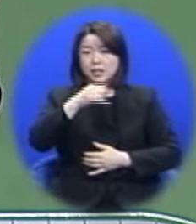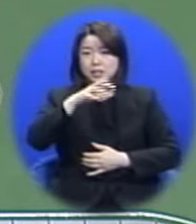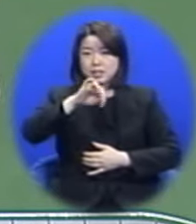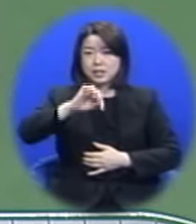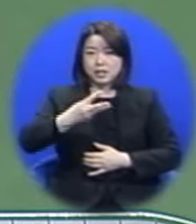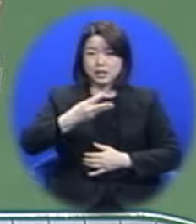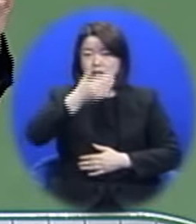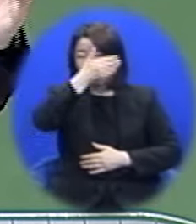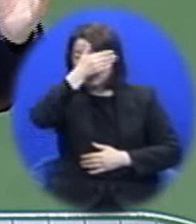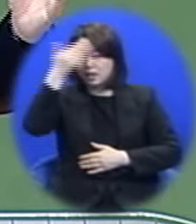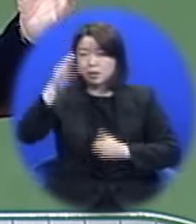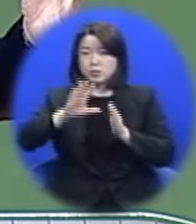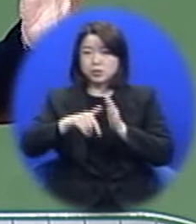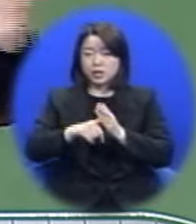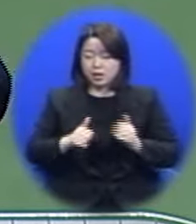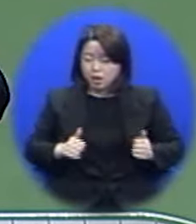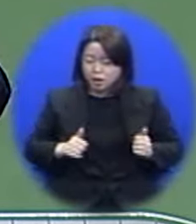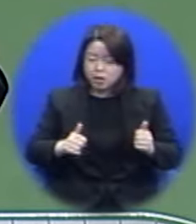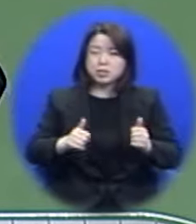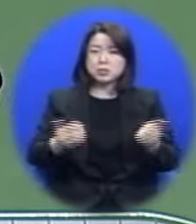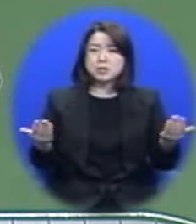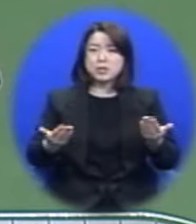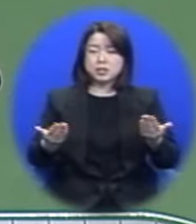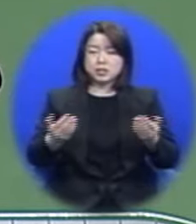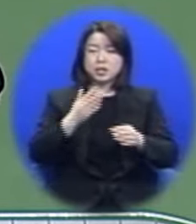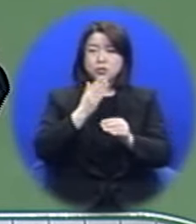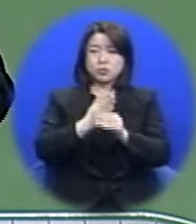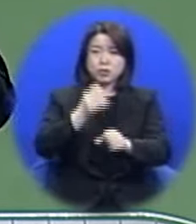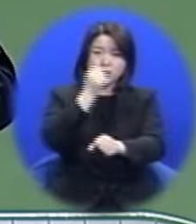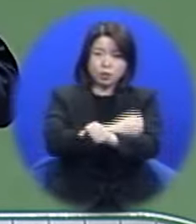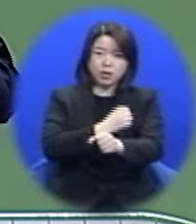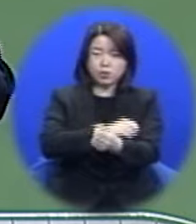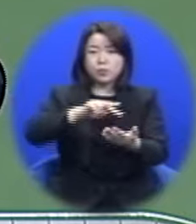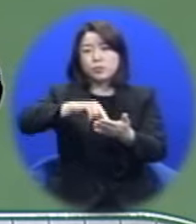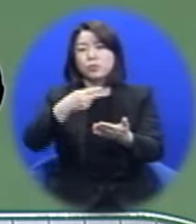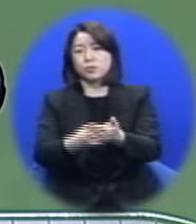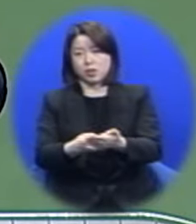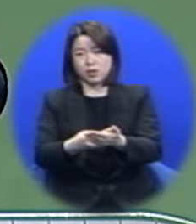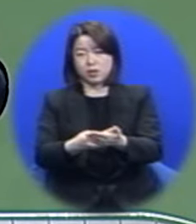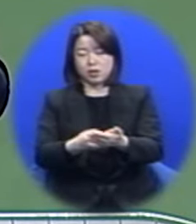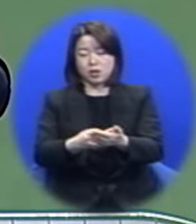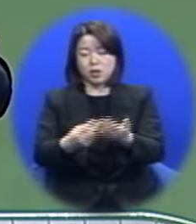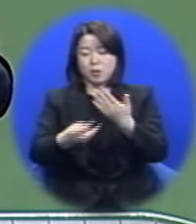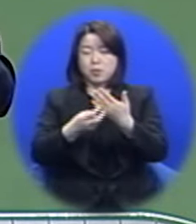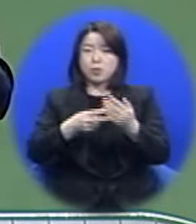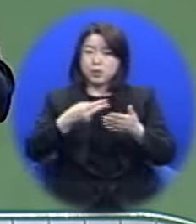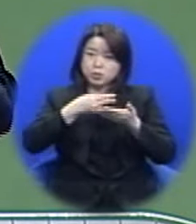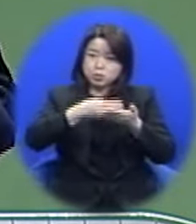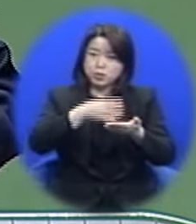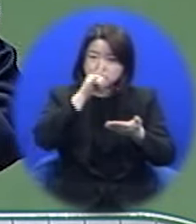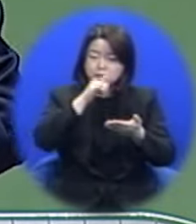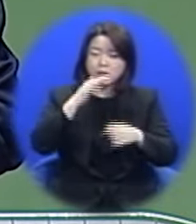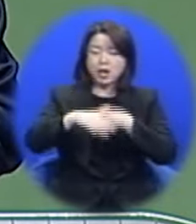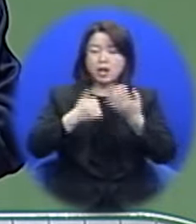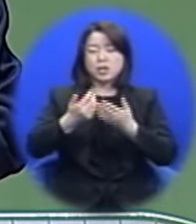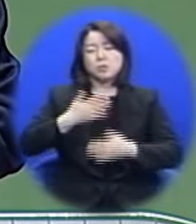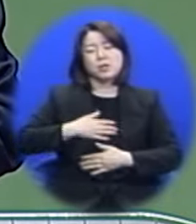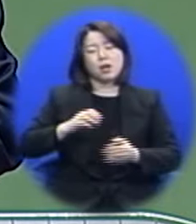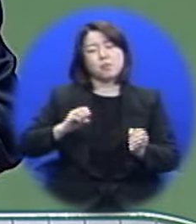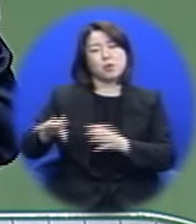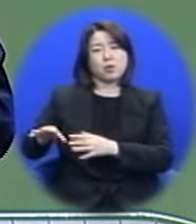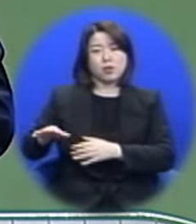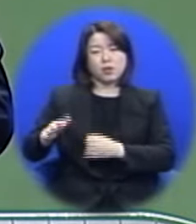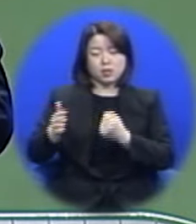쓰러졌습니다. 병원에 누워있는데 마음에 낙심이 오기를 하나님이 나를 버리셨나 보다. 그러니 내가 이렇게 병원에